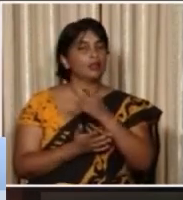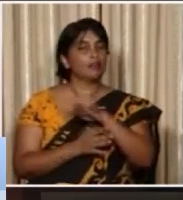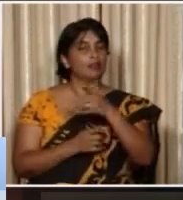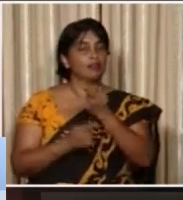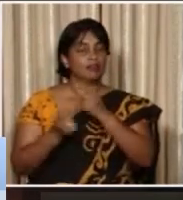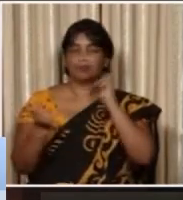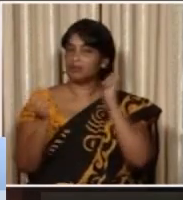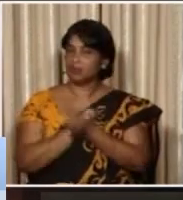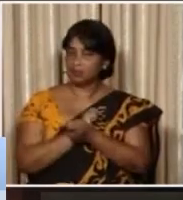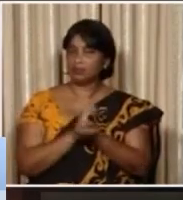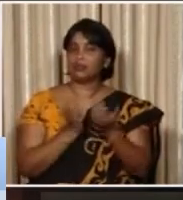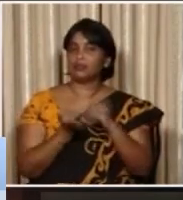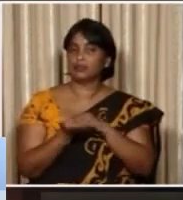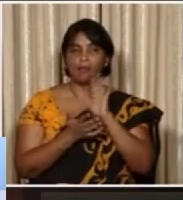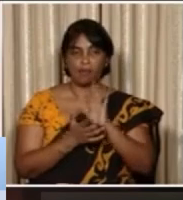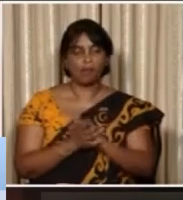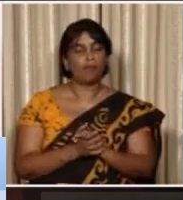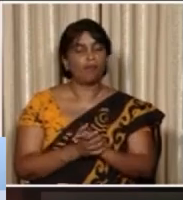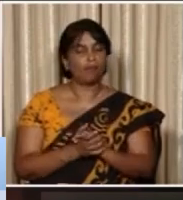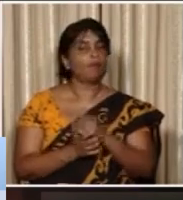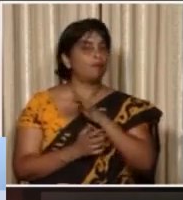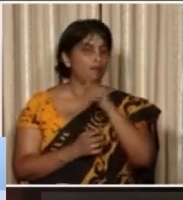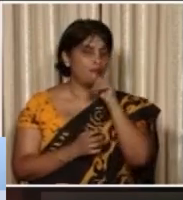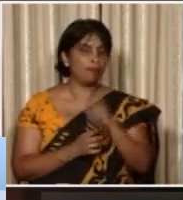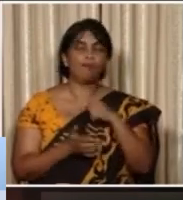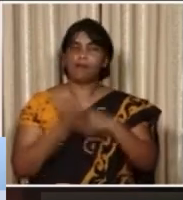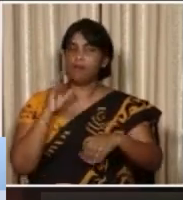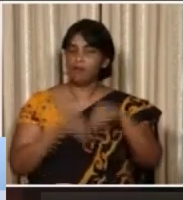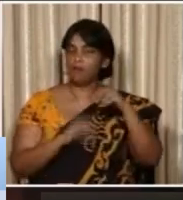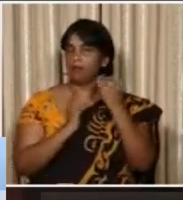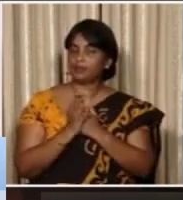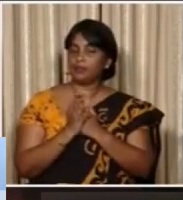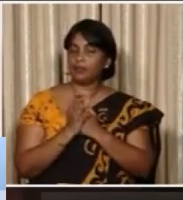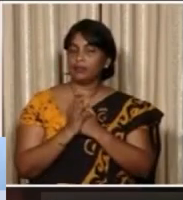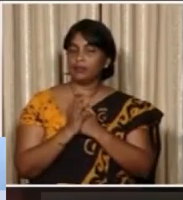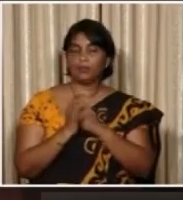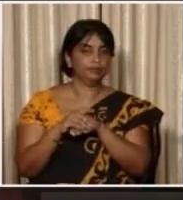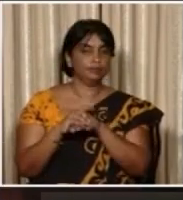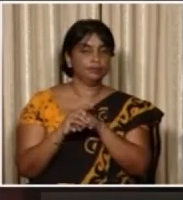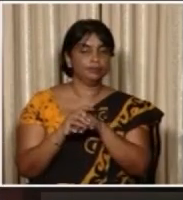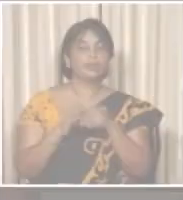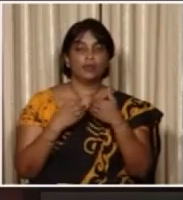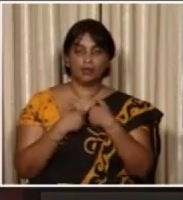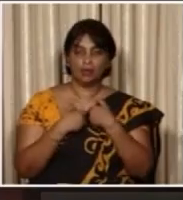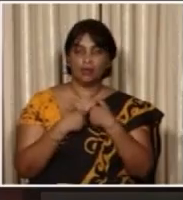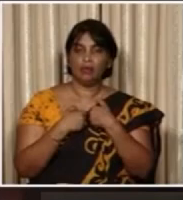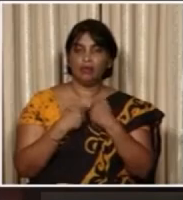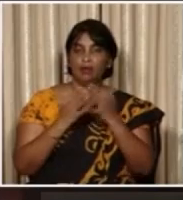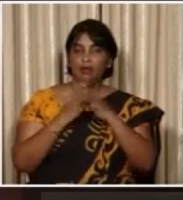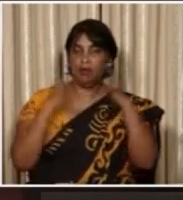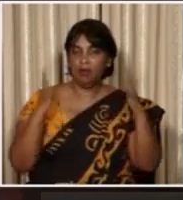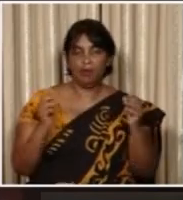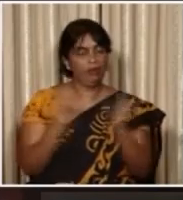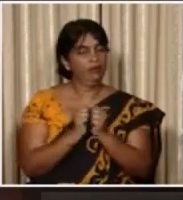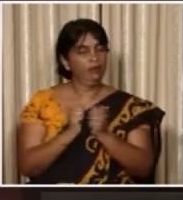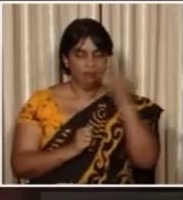කිරීම ප්‍රතිසංස්කරණයට ලක් කිරීම ඒක අත් වශයෙන් දේශපාලන න්‍යාය පත්‍රයට ඇතුල් කිරීමට අපිට ලොකු කාර්යභාරයක්